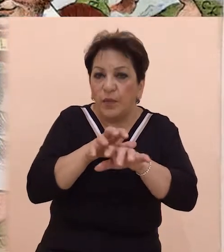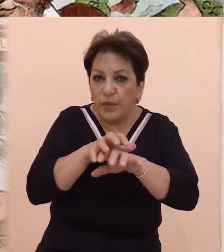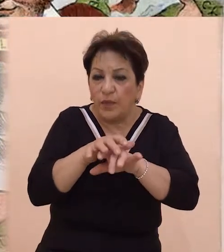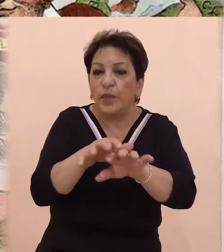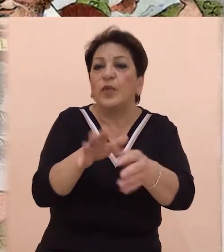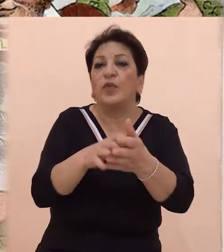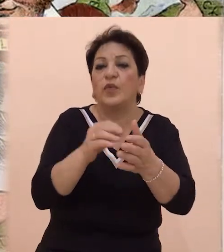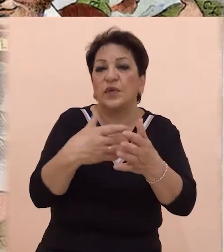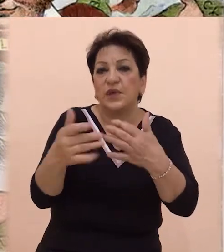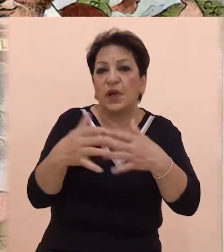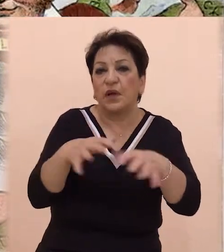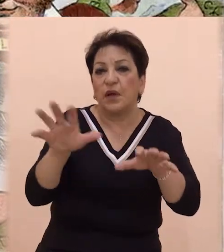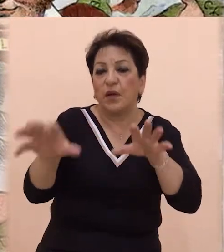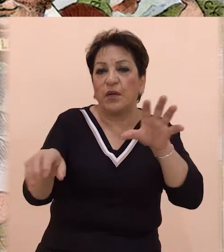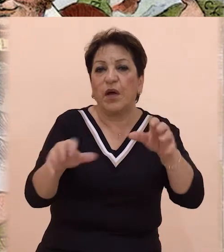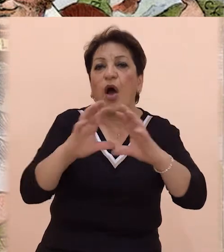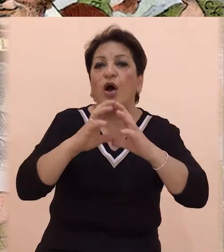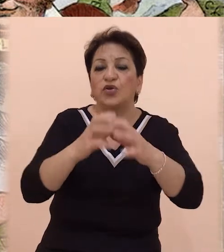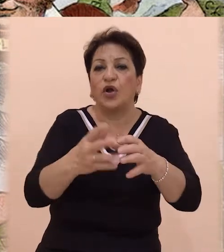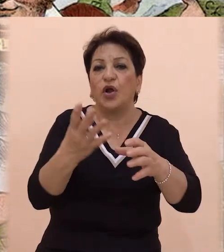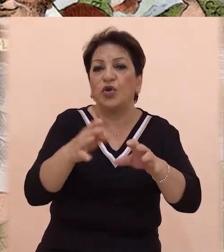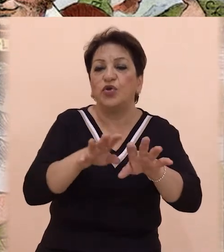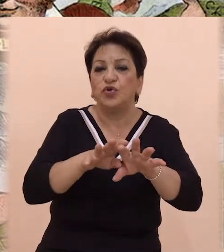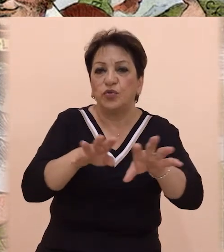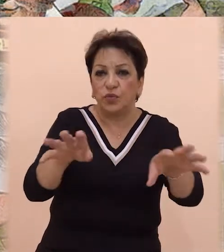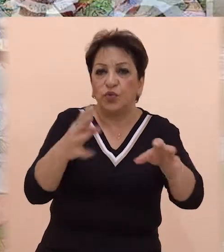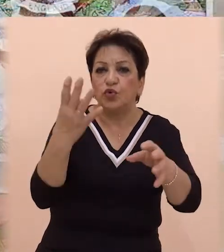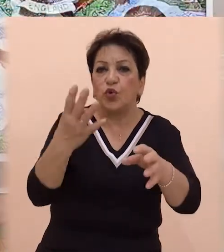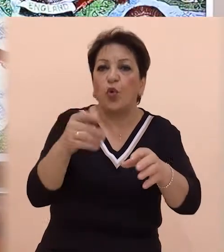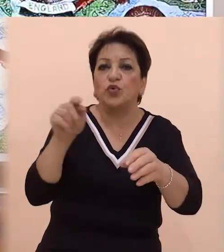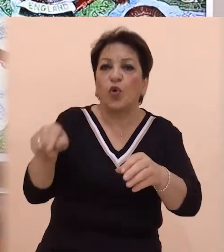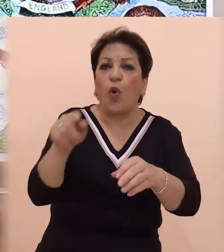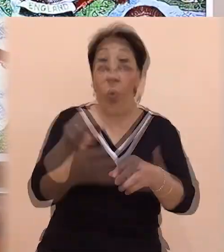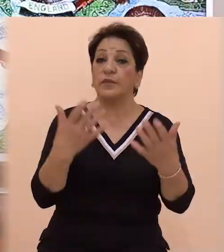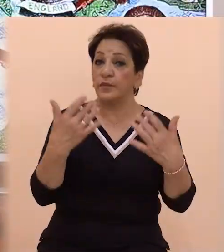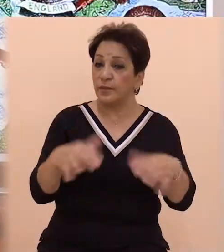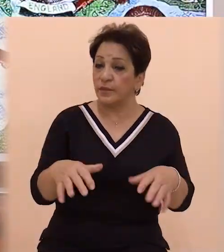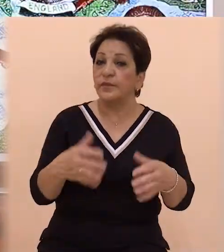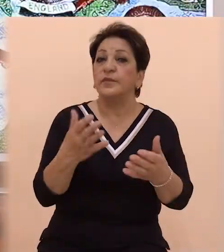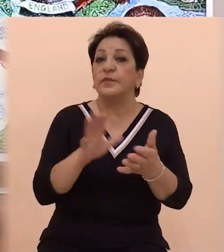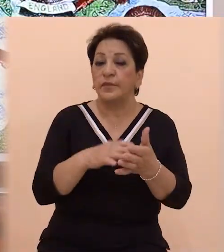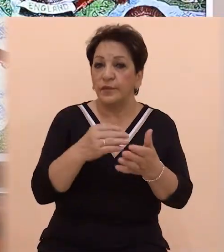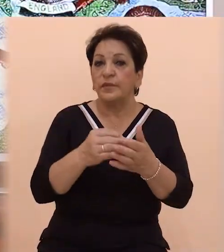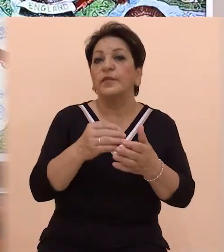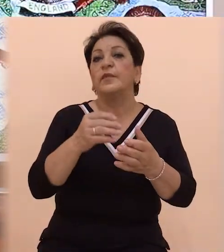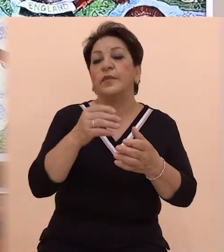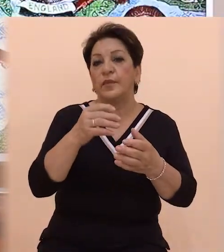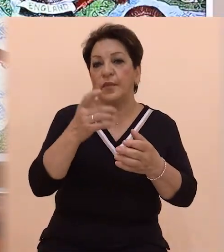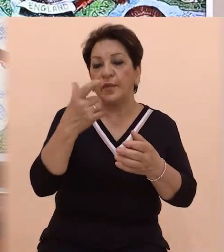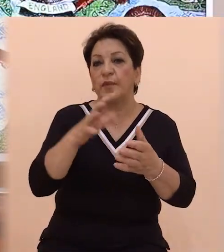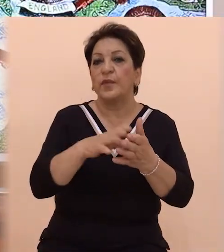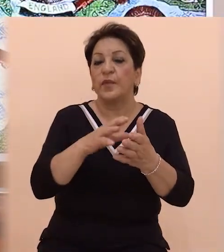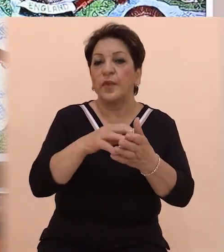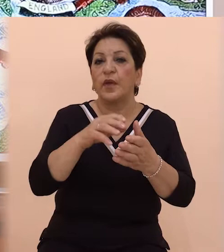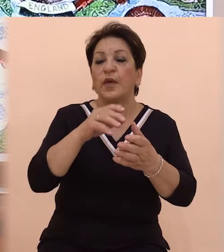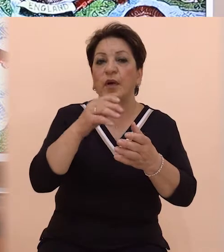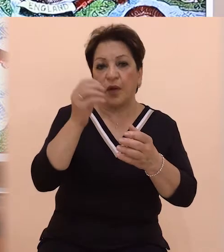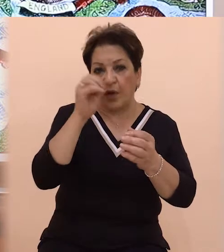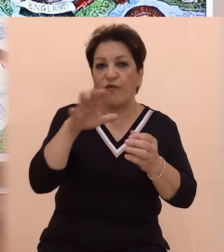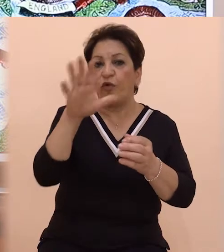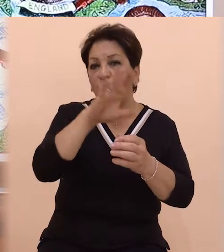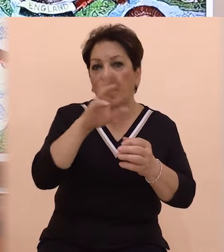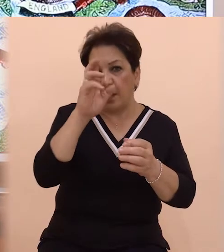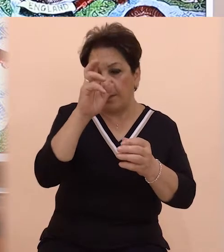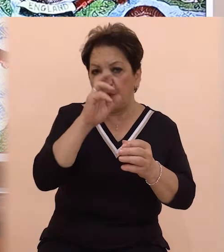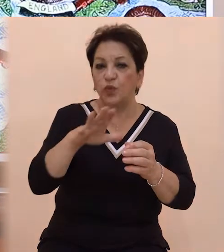ձերքերը տարածել է աշխարի չորս կողնում։ Բաստորեն հեղինակության հարց դարցավ եվրոպական